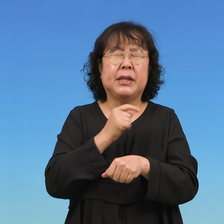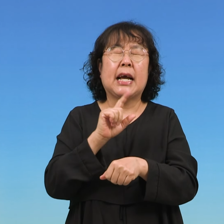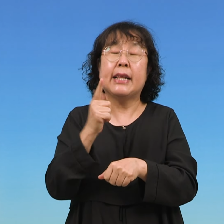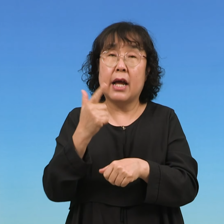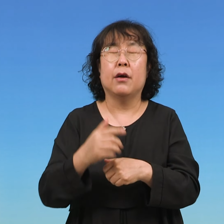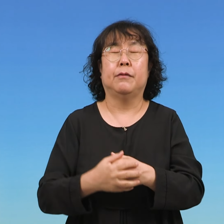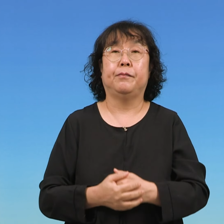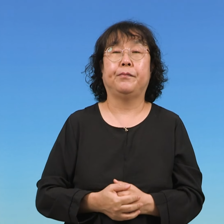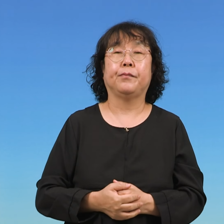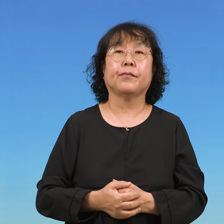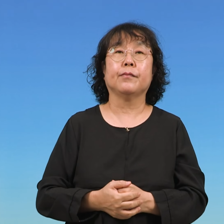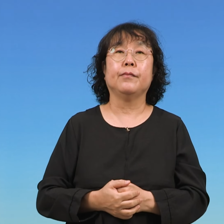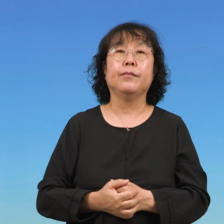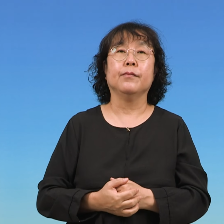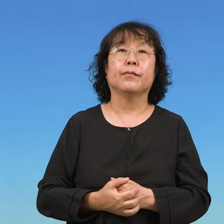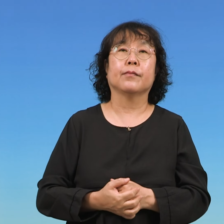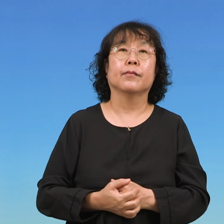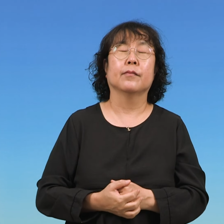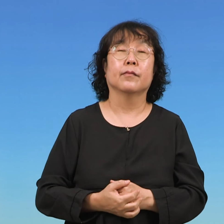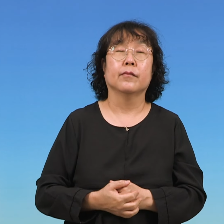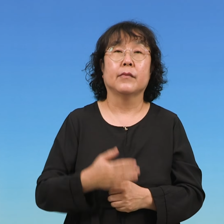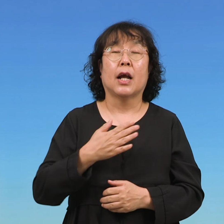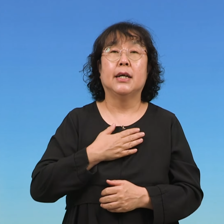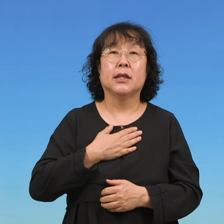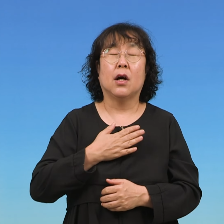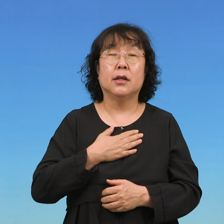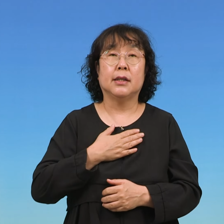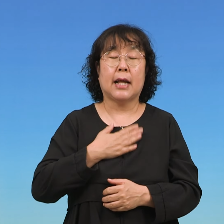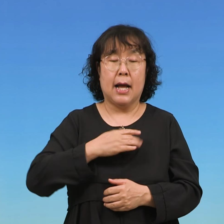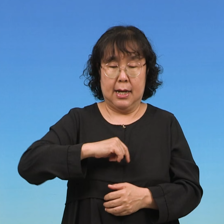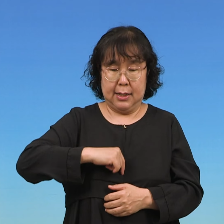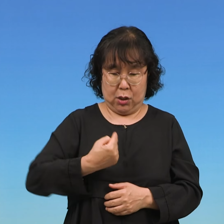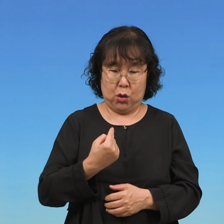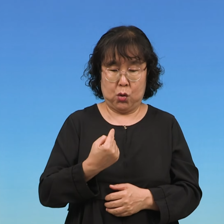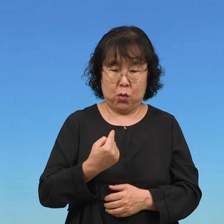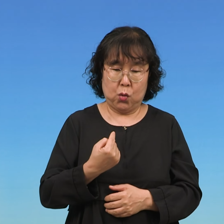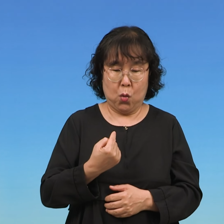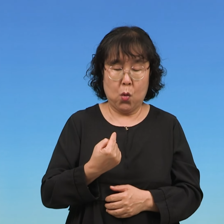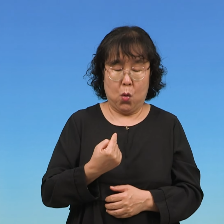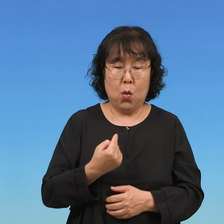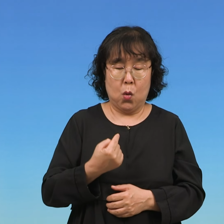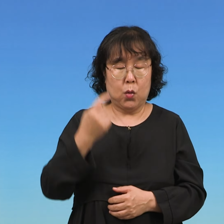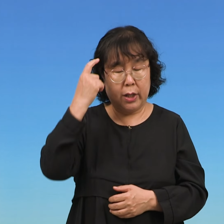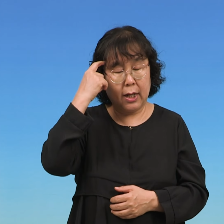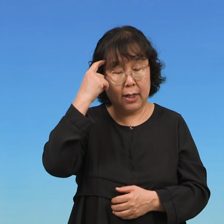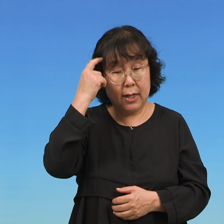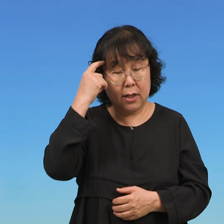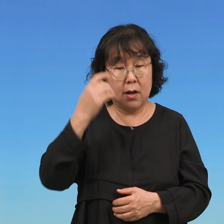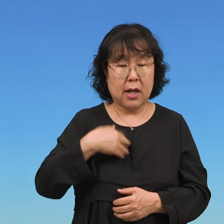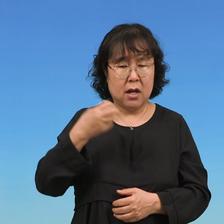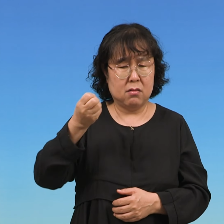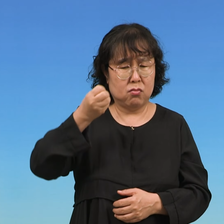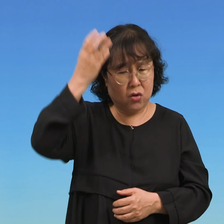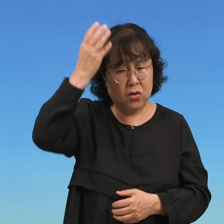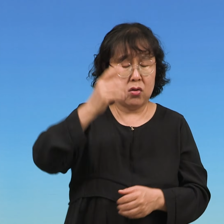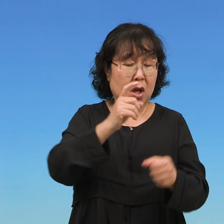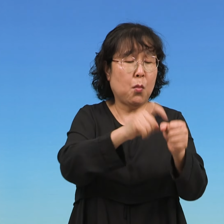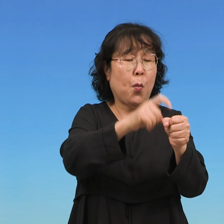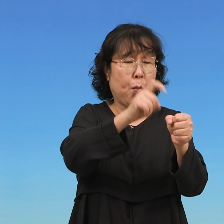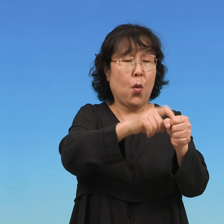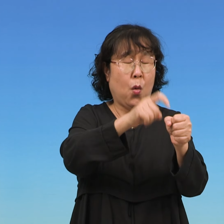나쁘다는 뜻 아닙니다 자꾸 비교해서 이런 걸 들으시면 안 되고요 저는 저 스스로에게 그렇게 적용한 겁니다 어차피